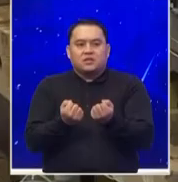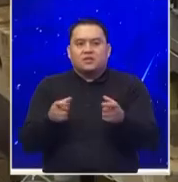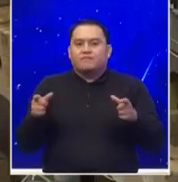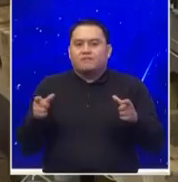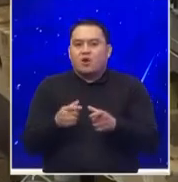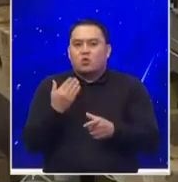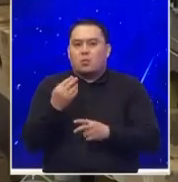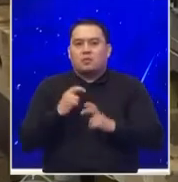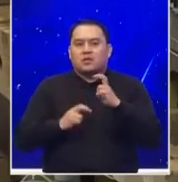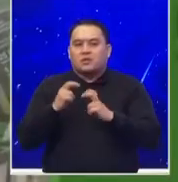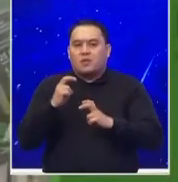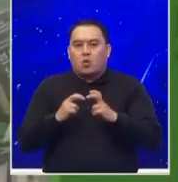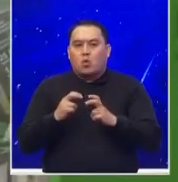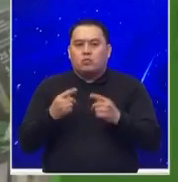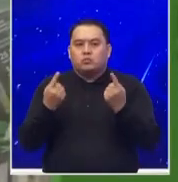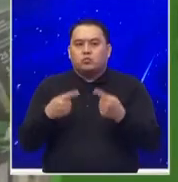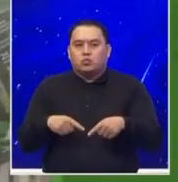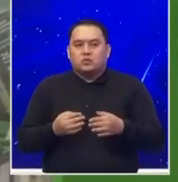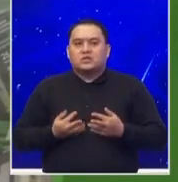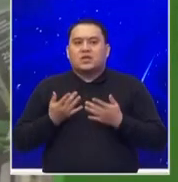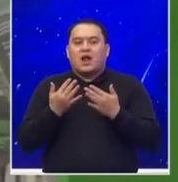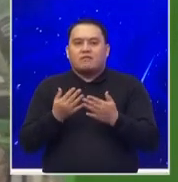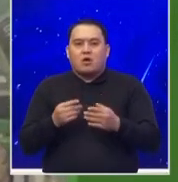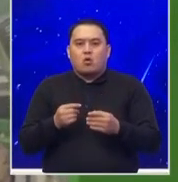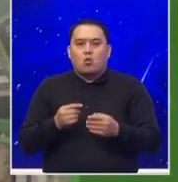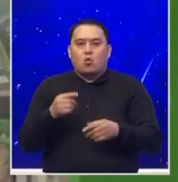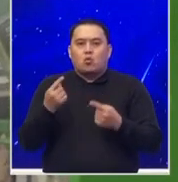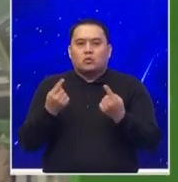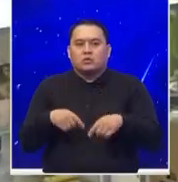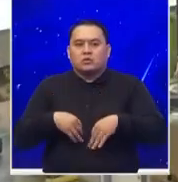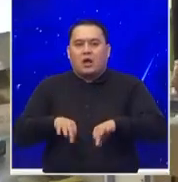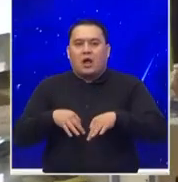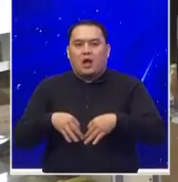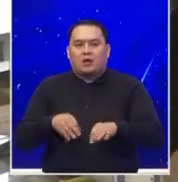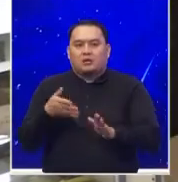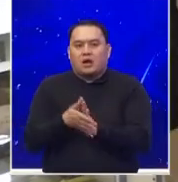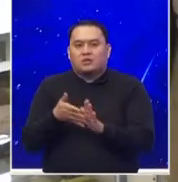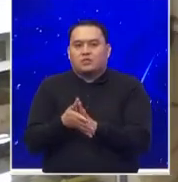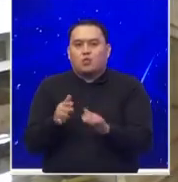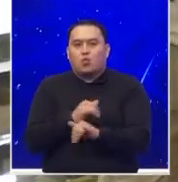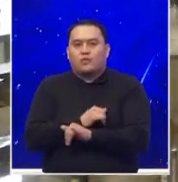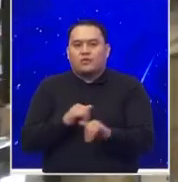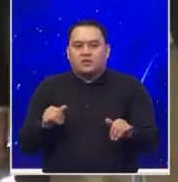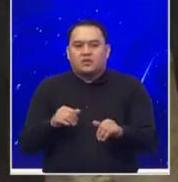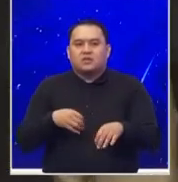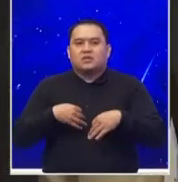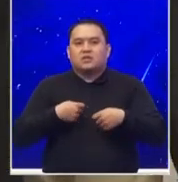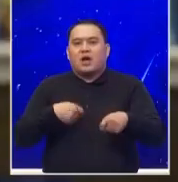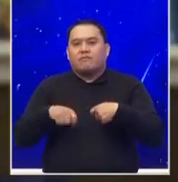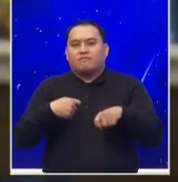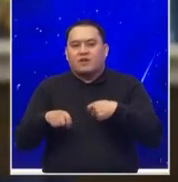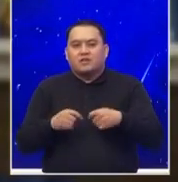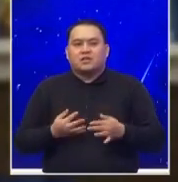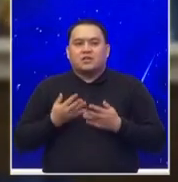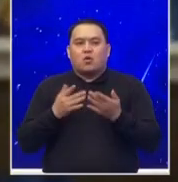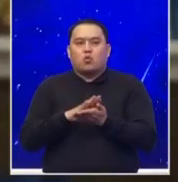пандемии на его предприятии упал покупательский спрос и повысился уровень транспортных и прочих расходов. Многие товары, получившие более высокий